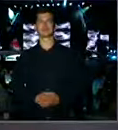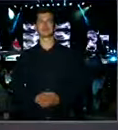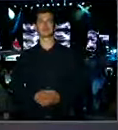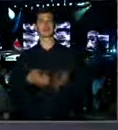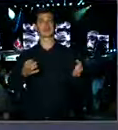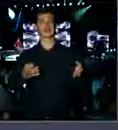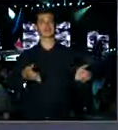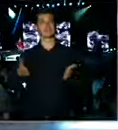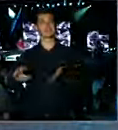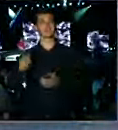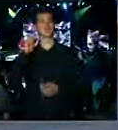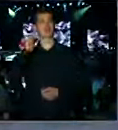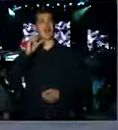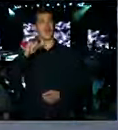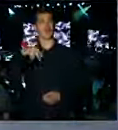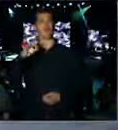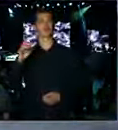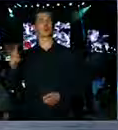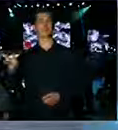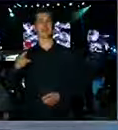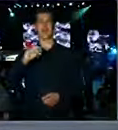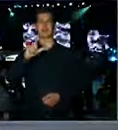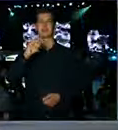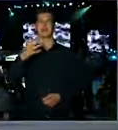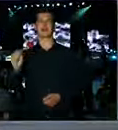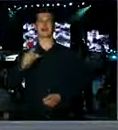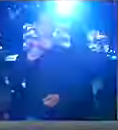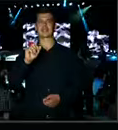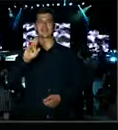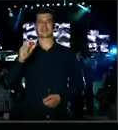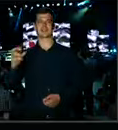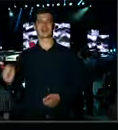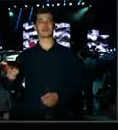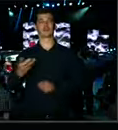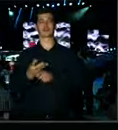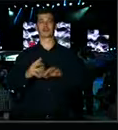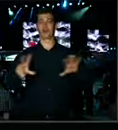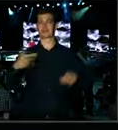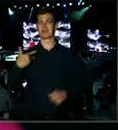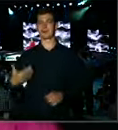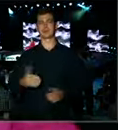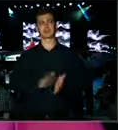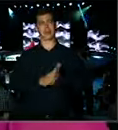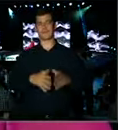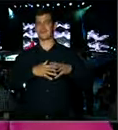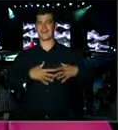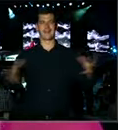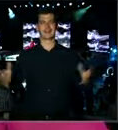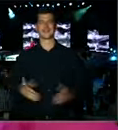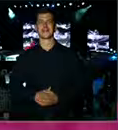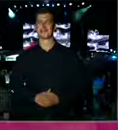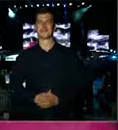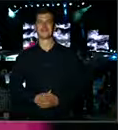A teraz czas na dziewczynę z Augustowa, Elżbieta Zarzecka, lat 48. Wielkie brawa!